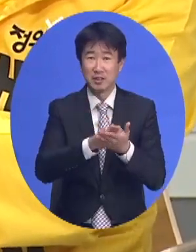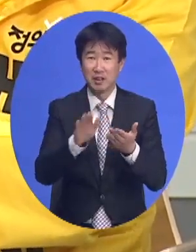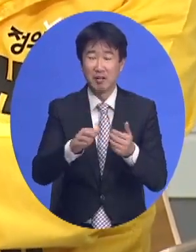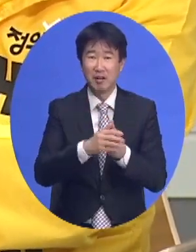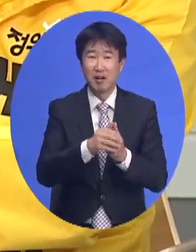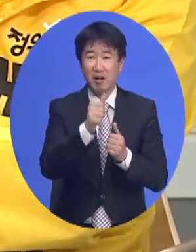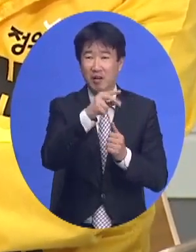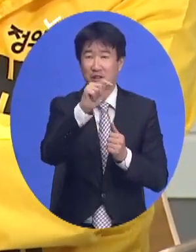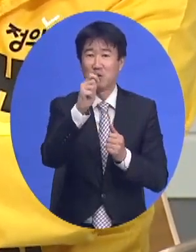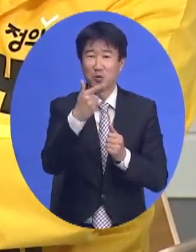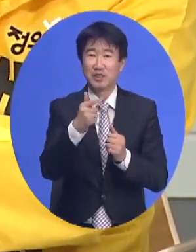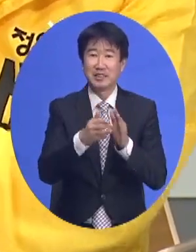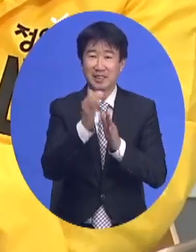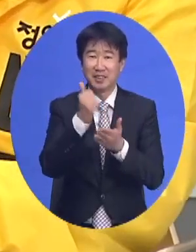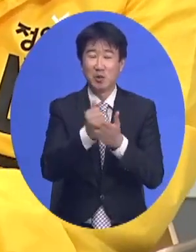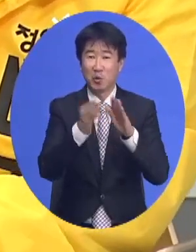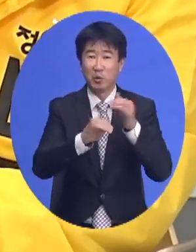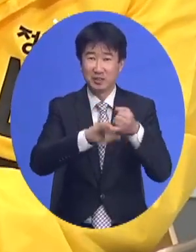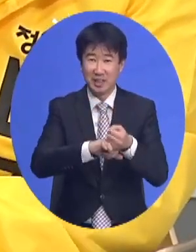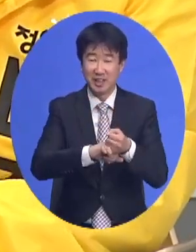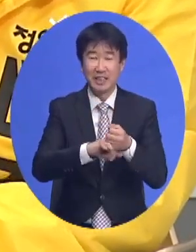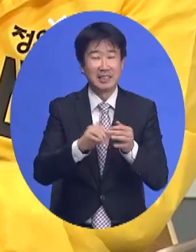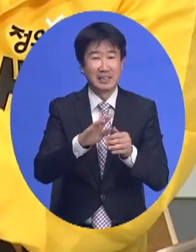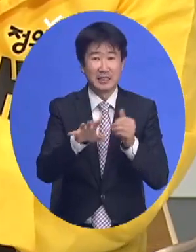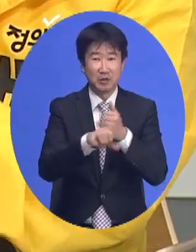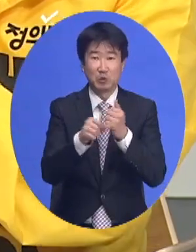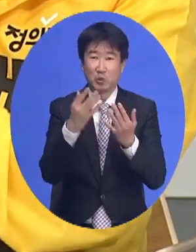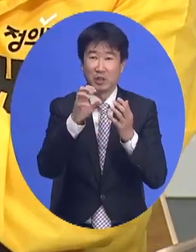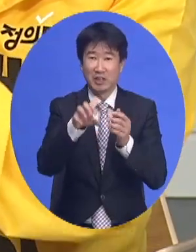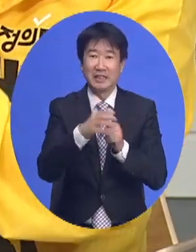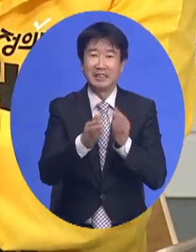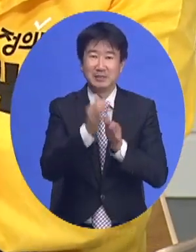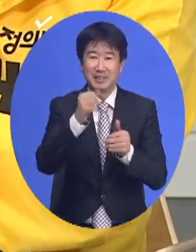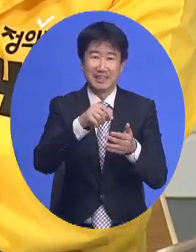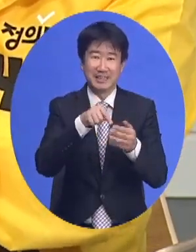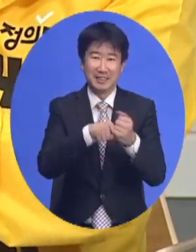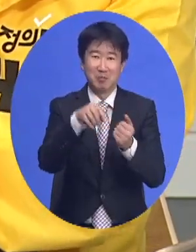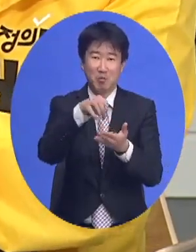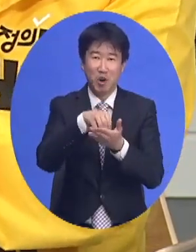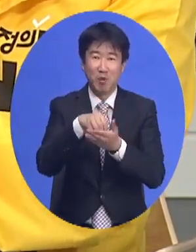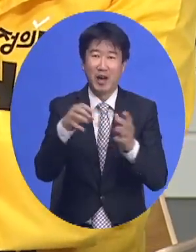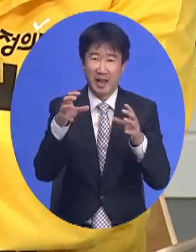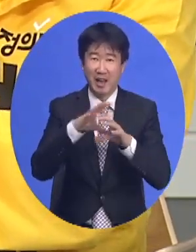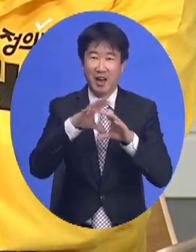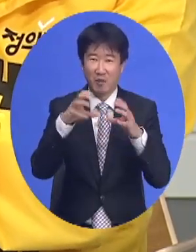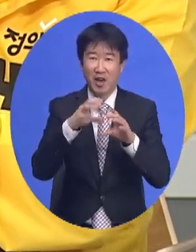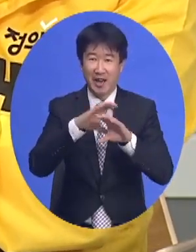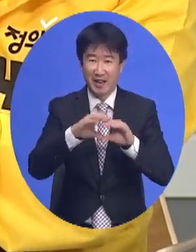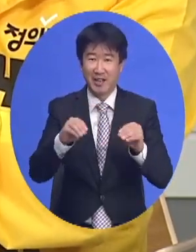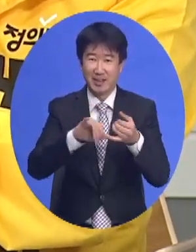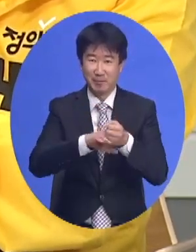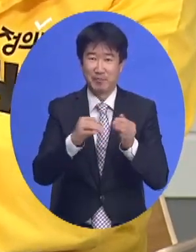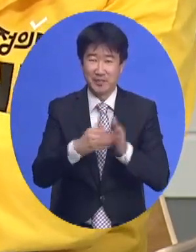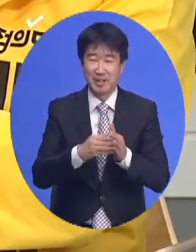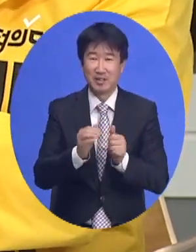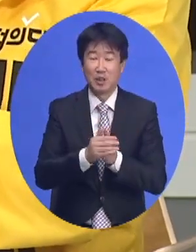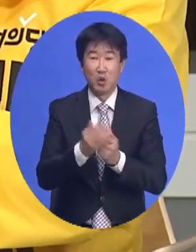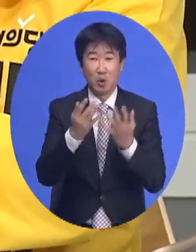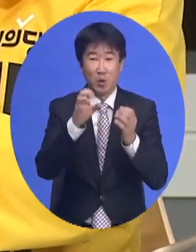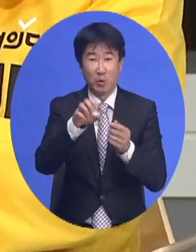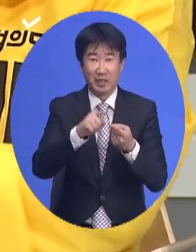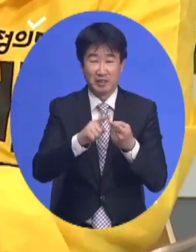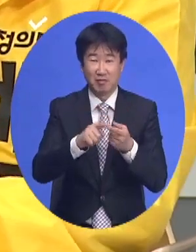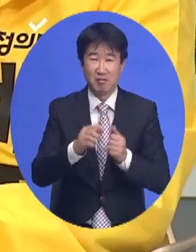시장님이 공약한 거 장류 소각장 문제 시민 뜻모와 해결 이렇게 약속했습니다. 소각장에